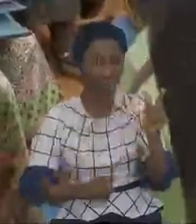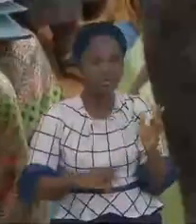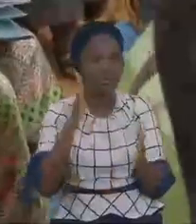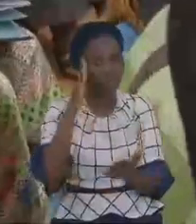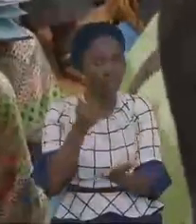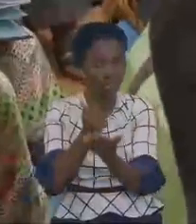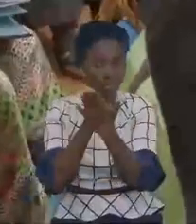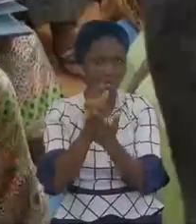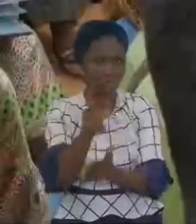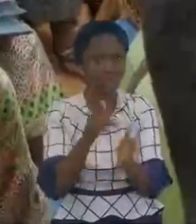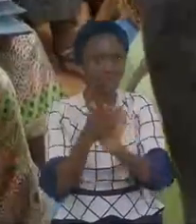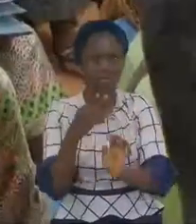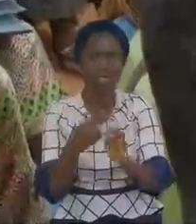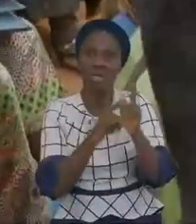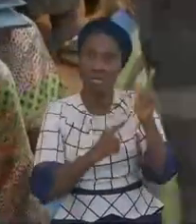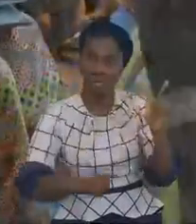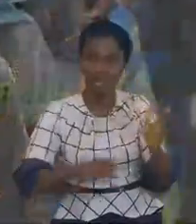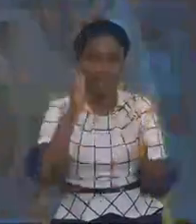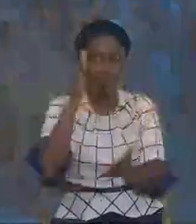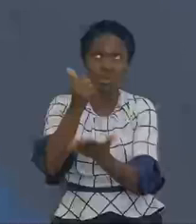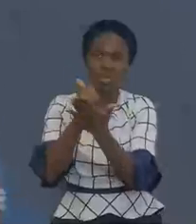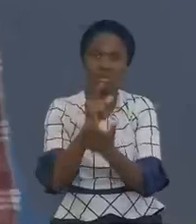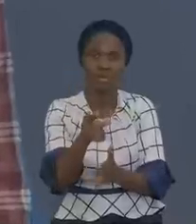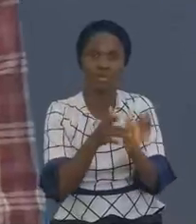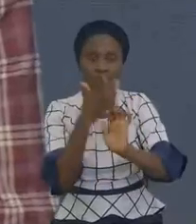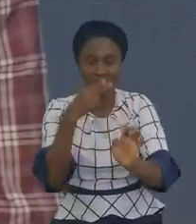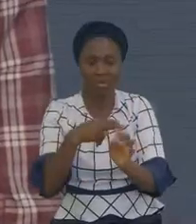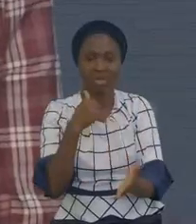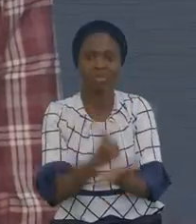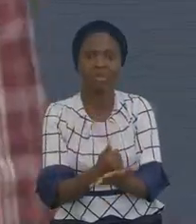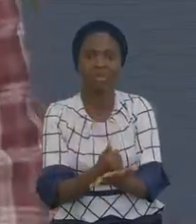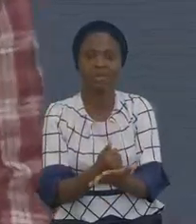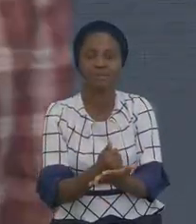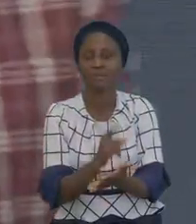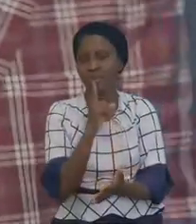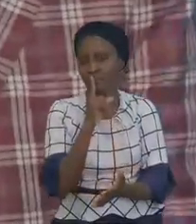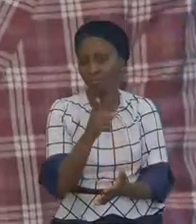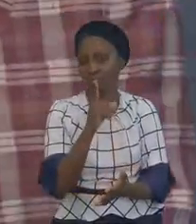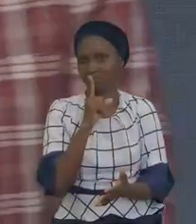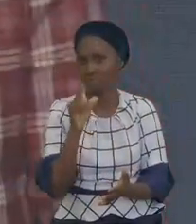J'ai dit, le Seigneur va t'aider. En réalité, Salomon pose une question.